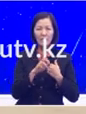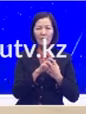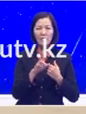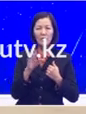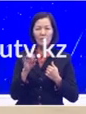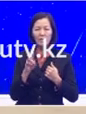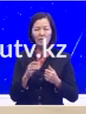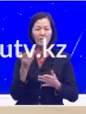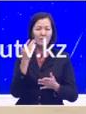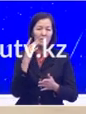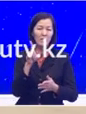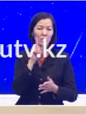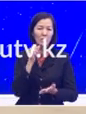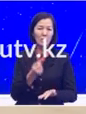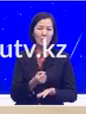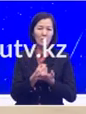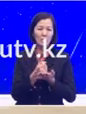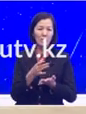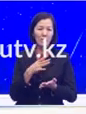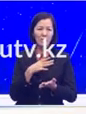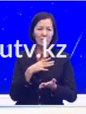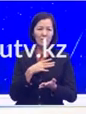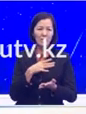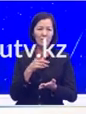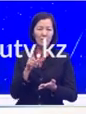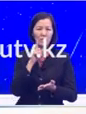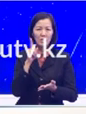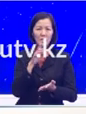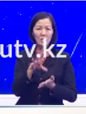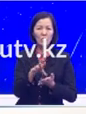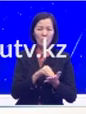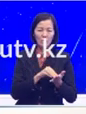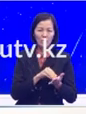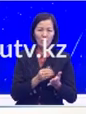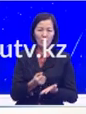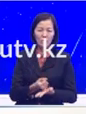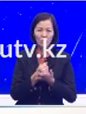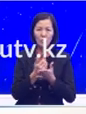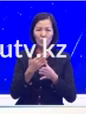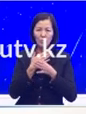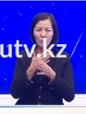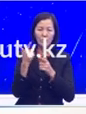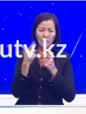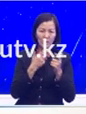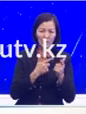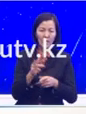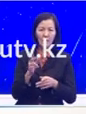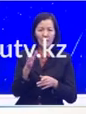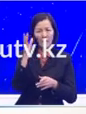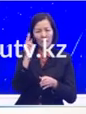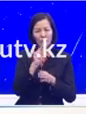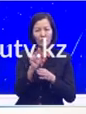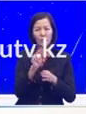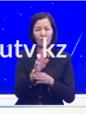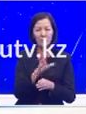жүретін. Қалай болғанда да жастарға үлгі болуға, соларға жаңағы ақыл кеңесін беріп, қолынан